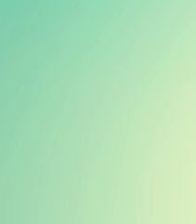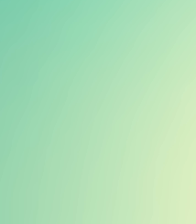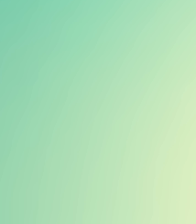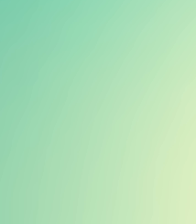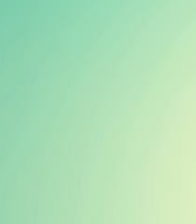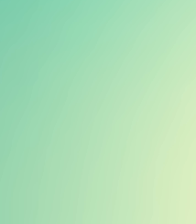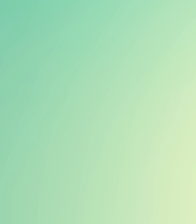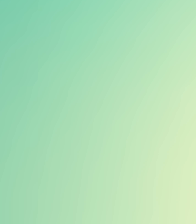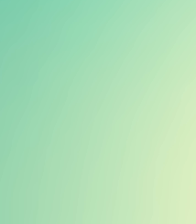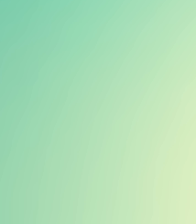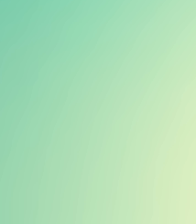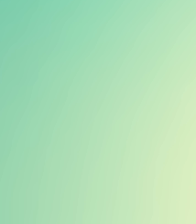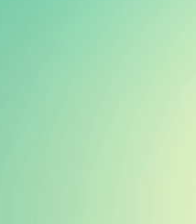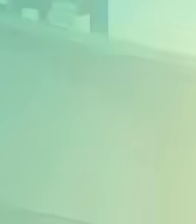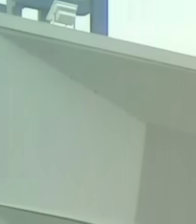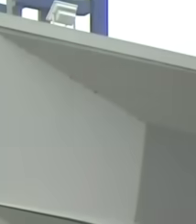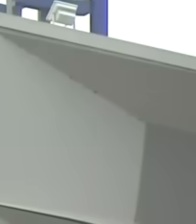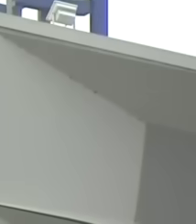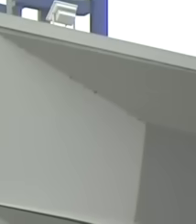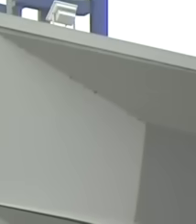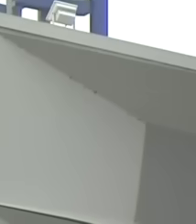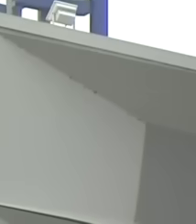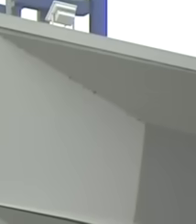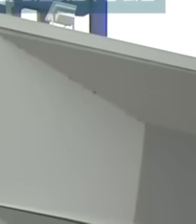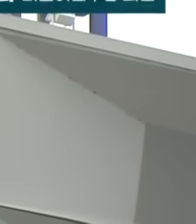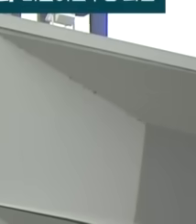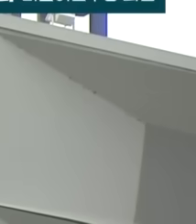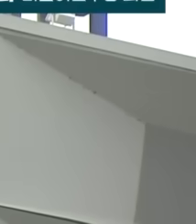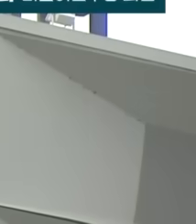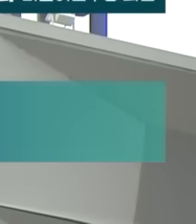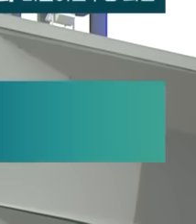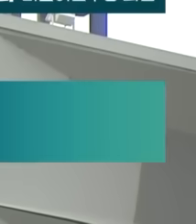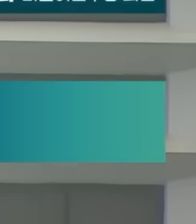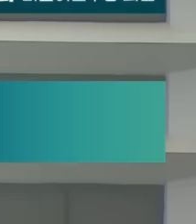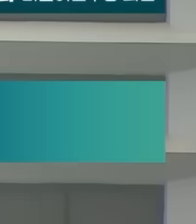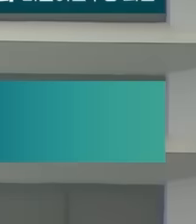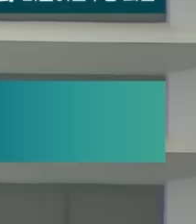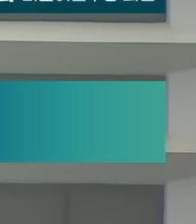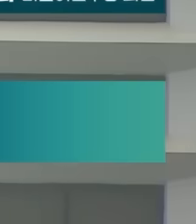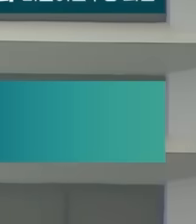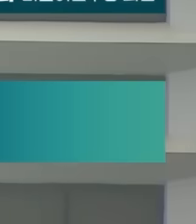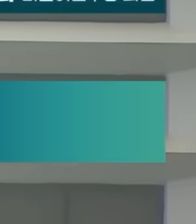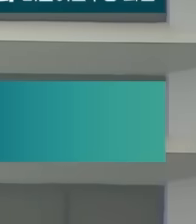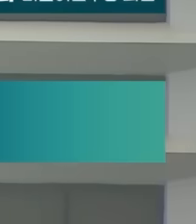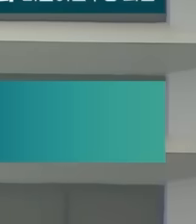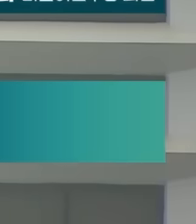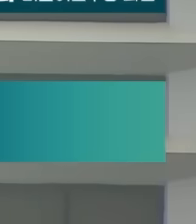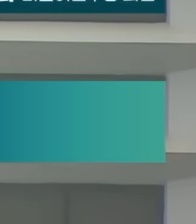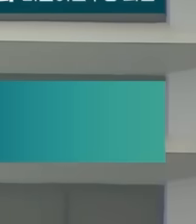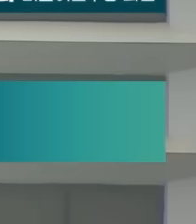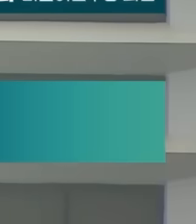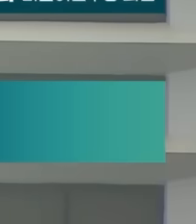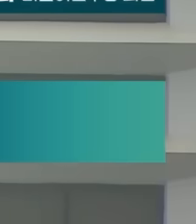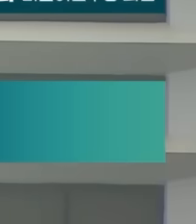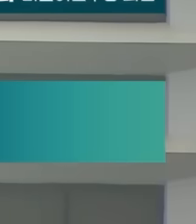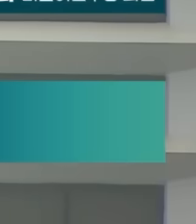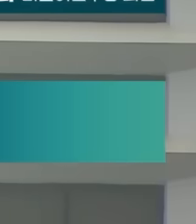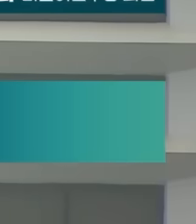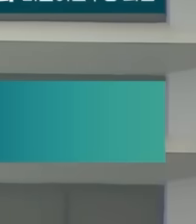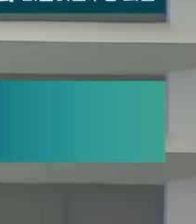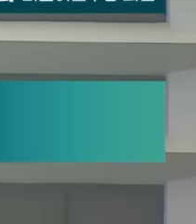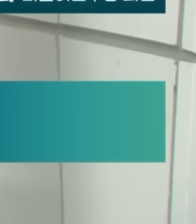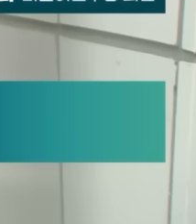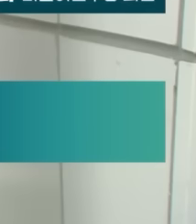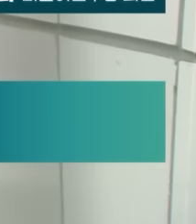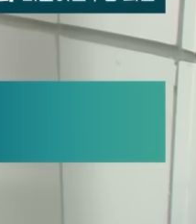부위원장 상임위원 7인의 내부 정무직과 8인의 외부 비상임위원들이